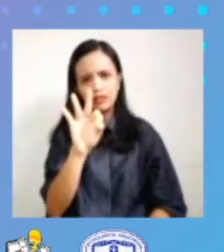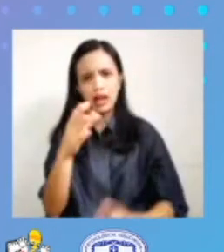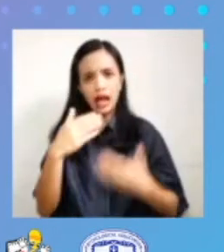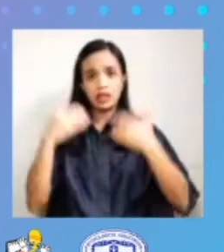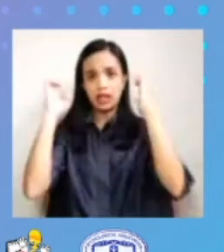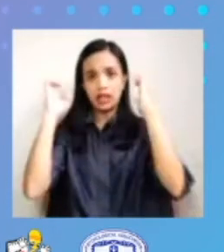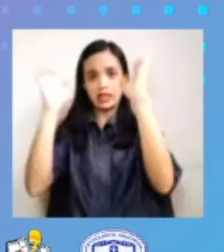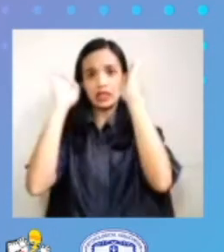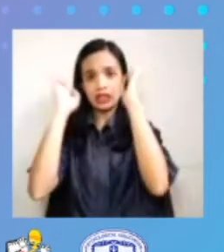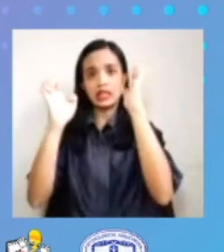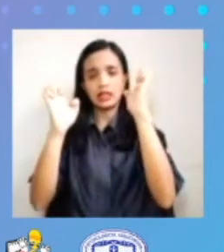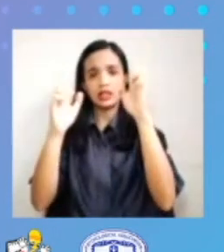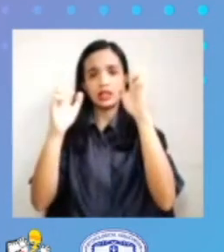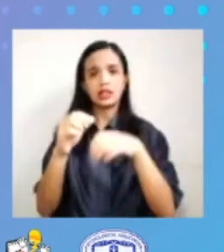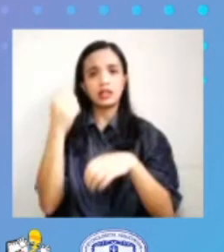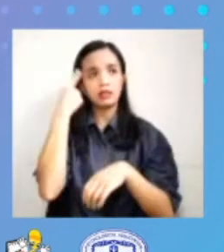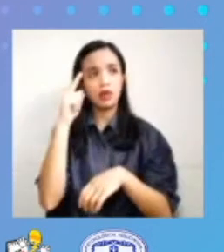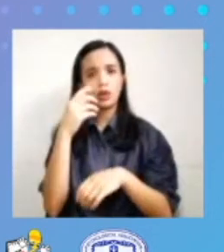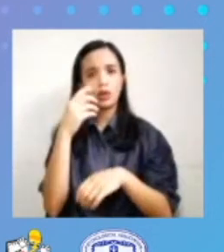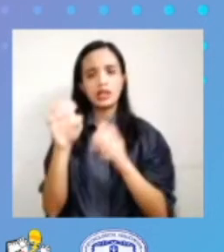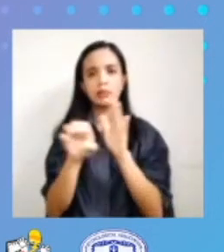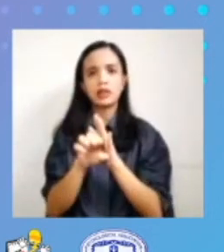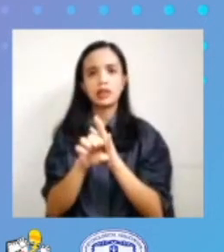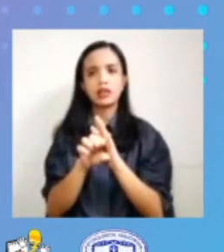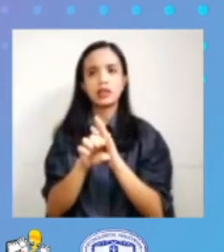Ay, hello. We have any Batanes?